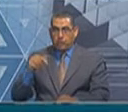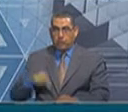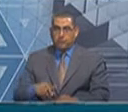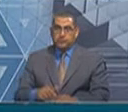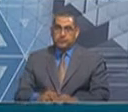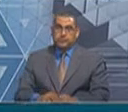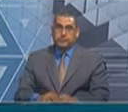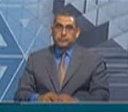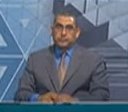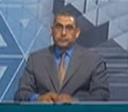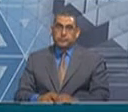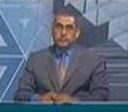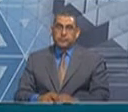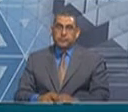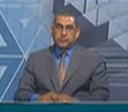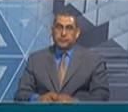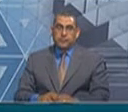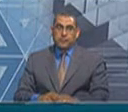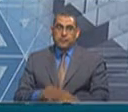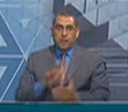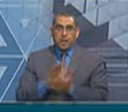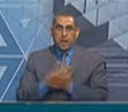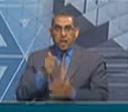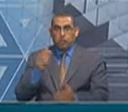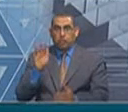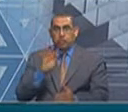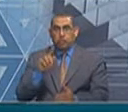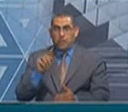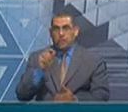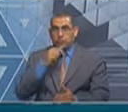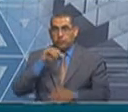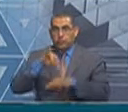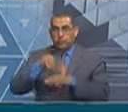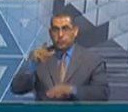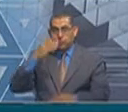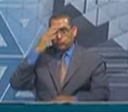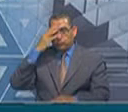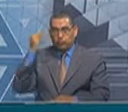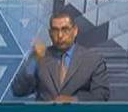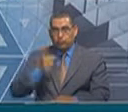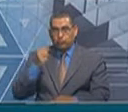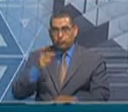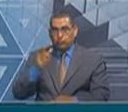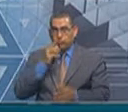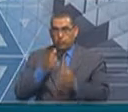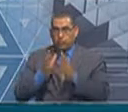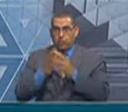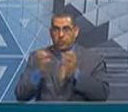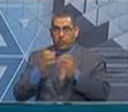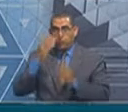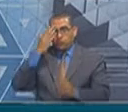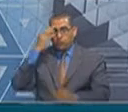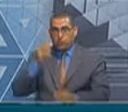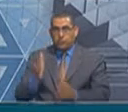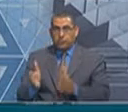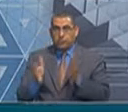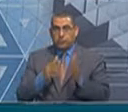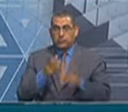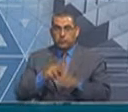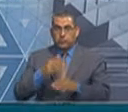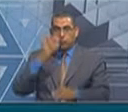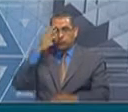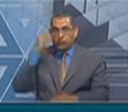لاحقة. الزميل أشرف مبارك من منطقة عين السيرة، نشكرك شكرا جزيلا، كما نوجه الشكر